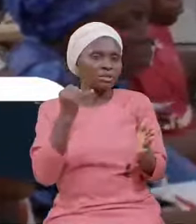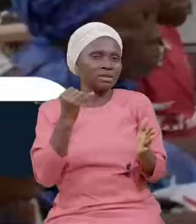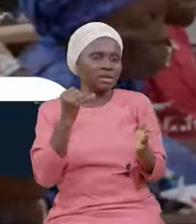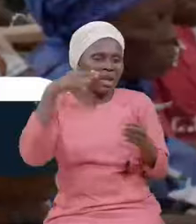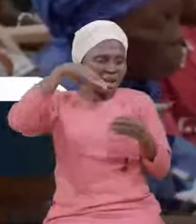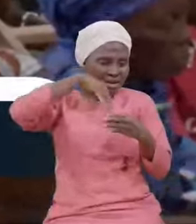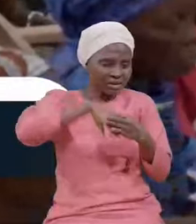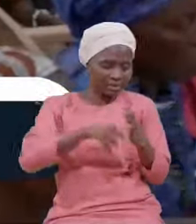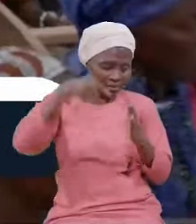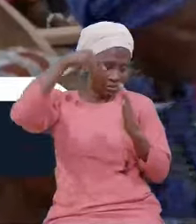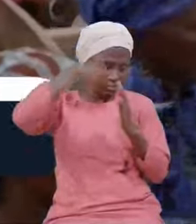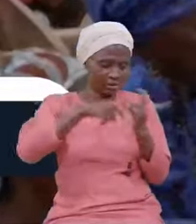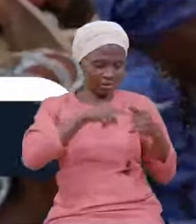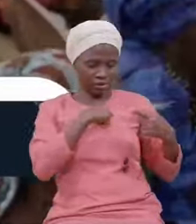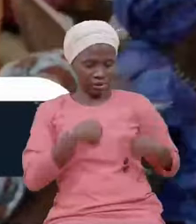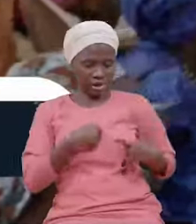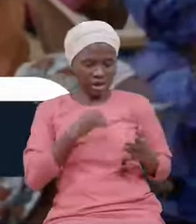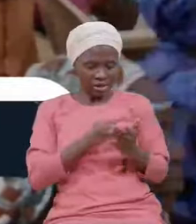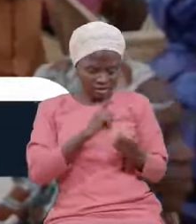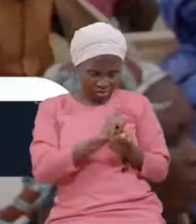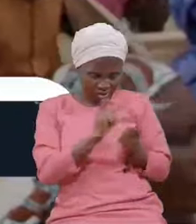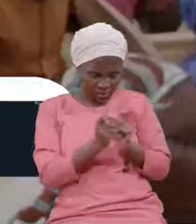cœur. Ça change le cœur.